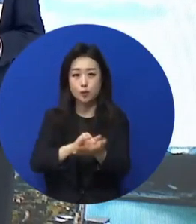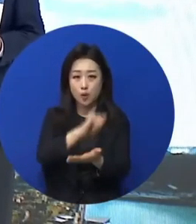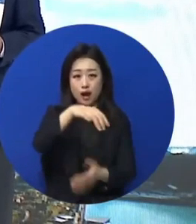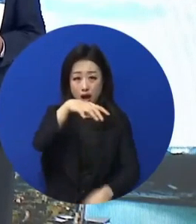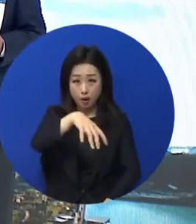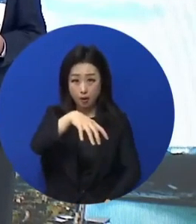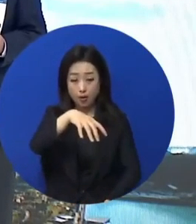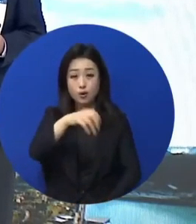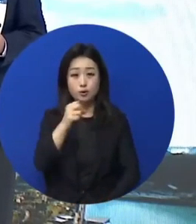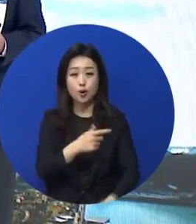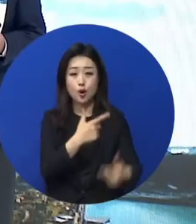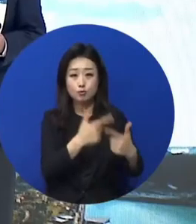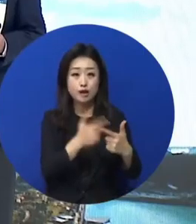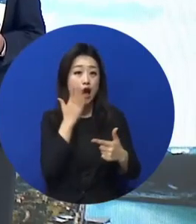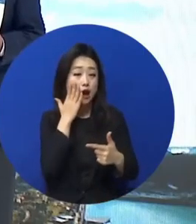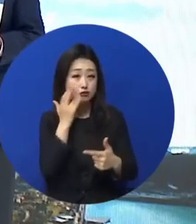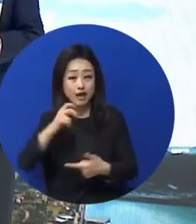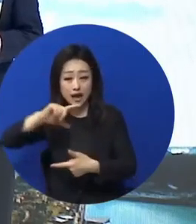메가시티,